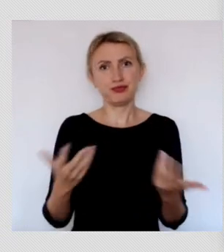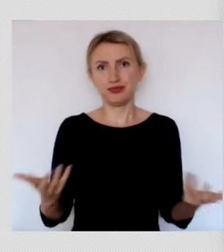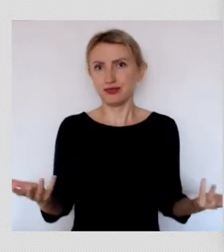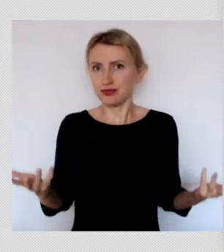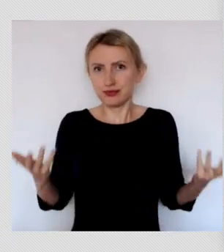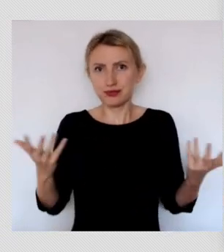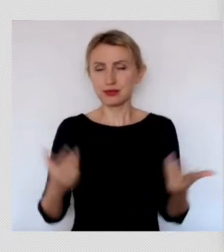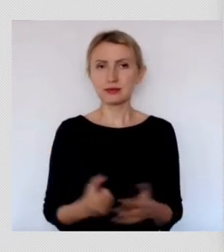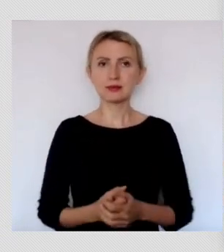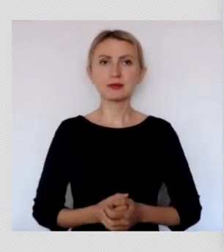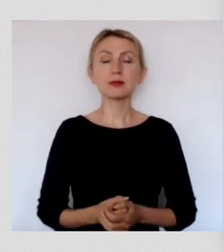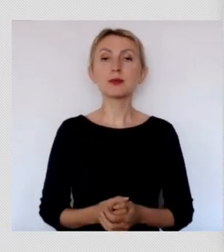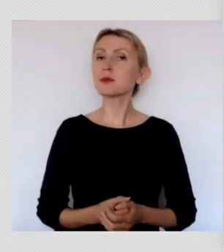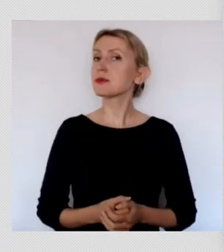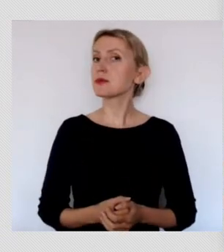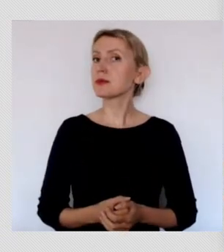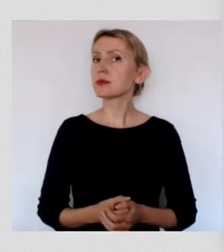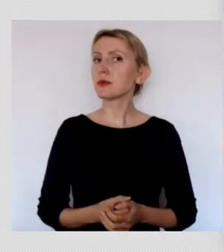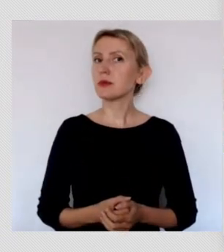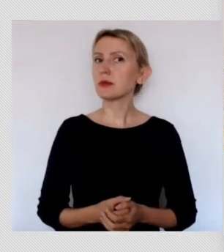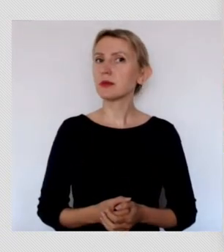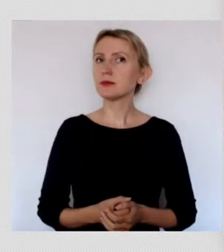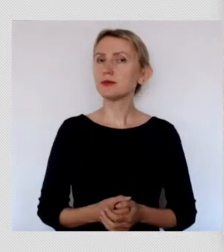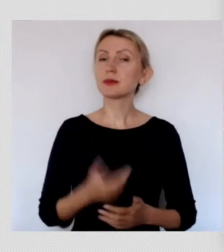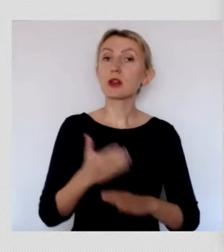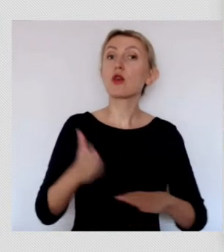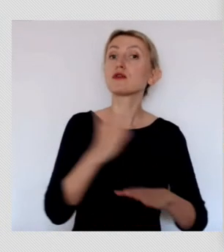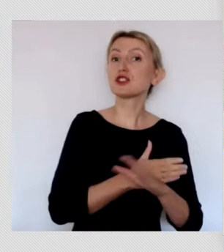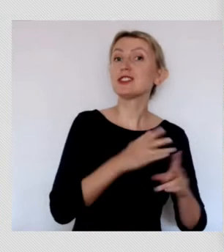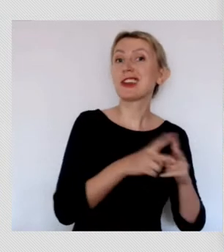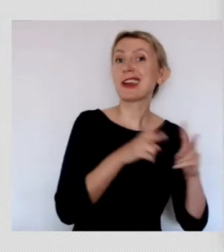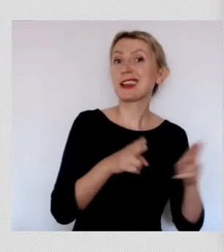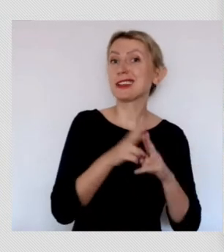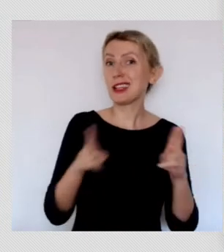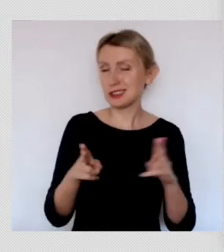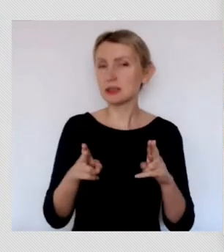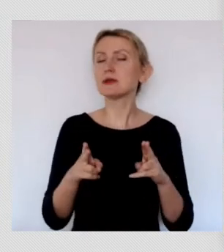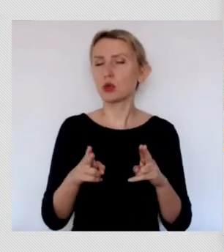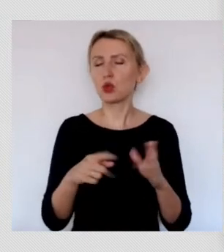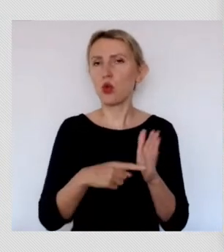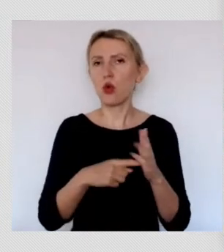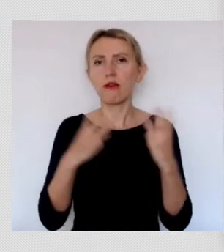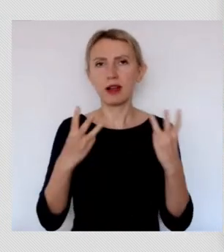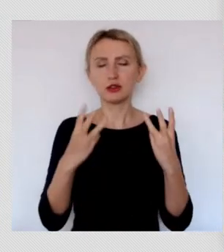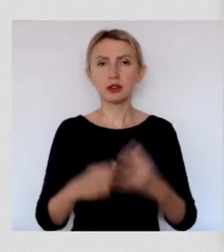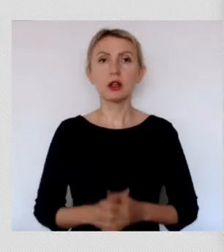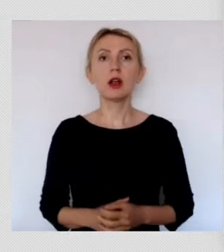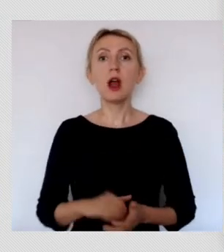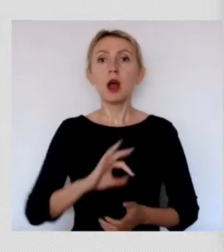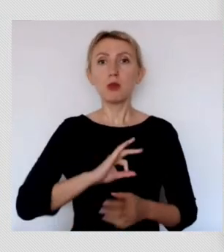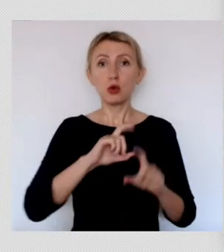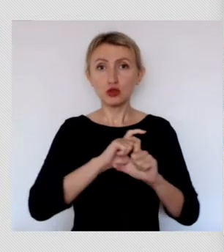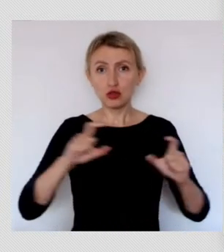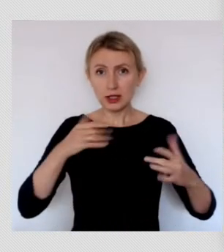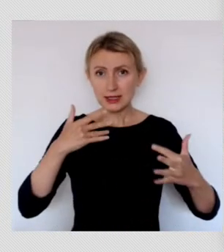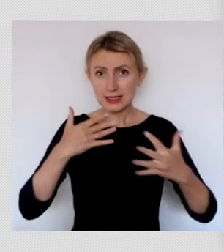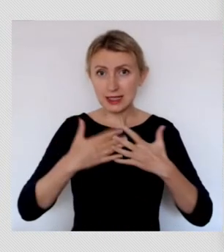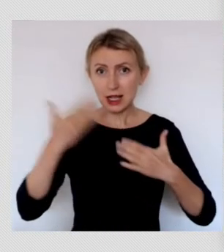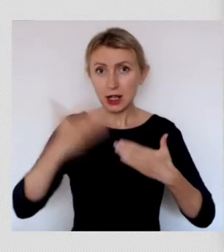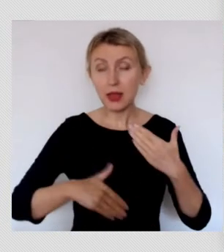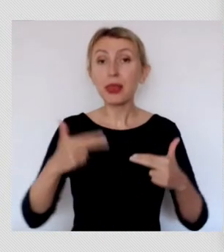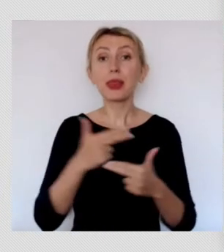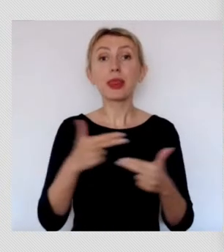Tak, poprzedniej kadencji Senat. Dziękuję, Grażyno. To jest ważne. Kontekst polityczny tutaj jest ważny. Mój czas już się zbliża do końca, więc tak.